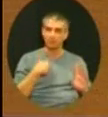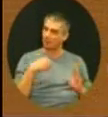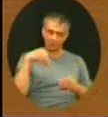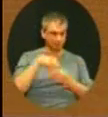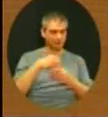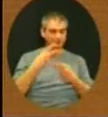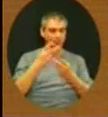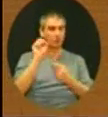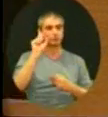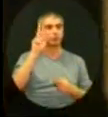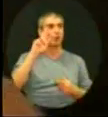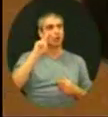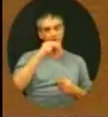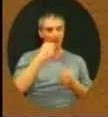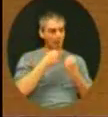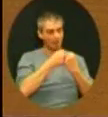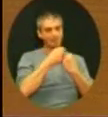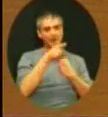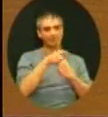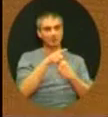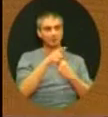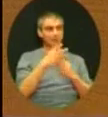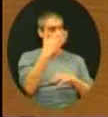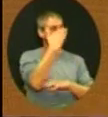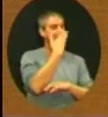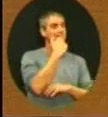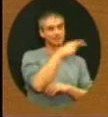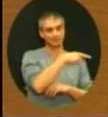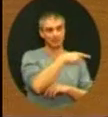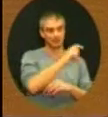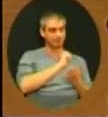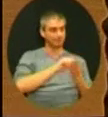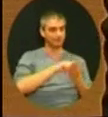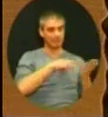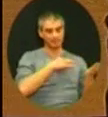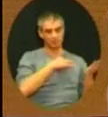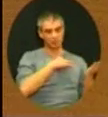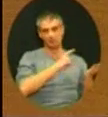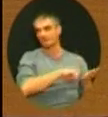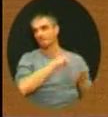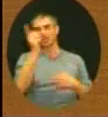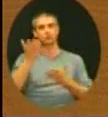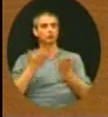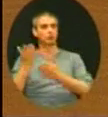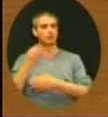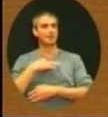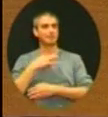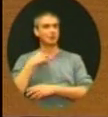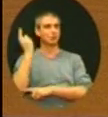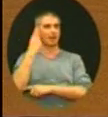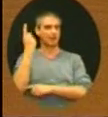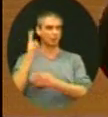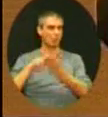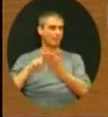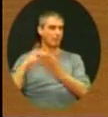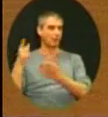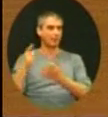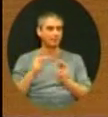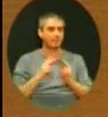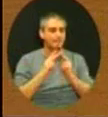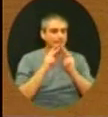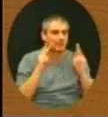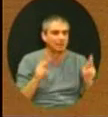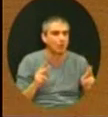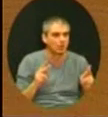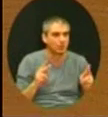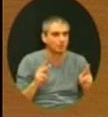את סורוקה. למאבק הזה שבין מדינת ישראל, משרד הבריאות, לבין שירותי בריאות כללית.